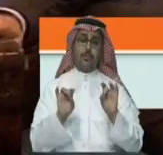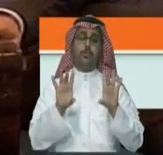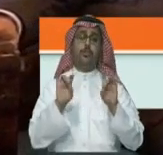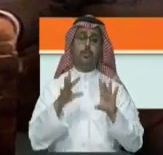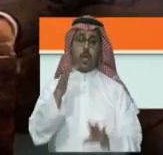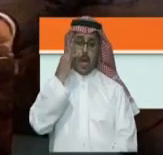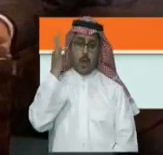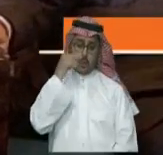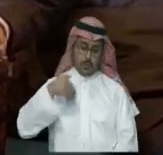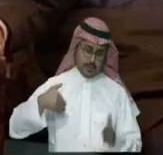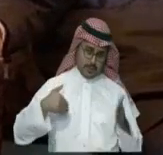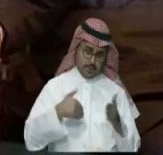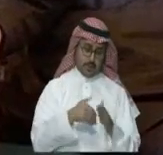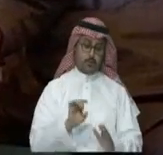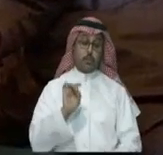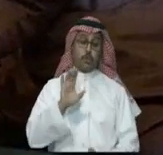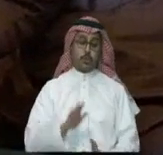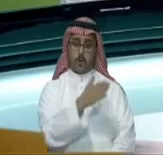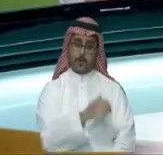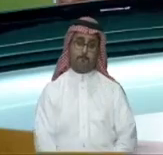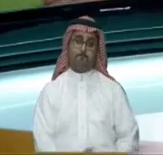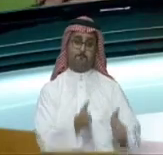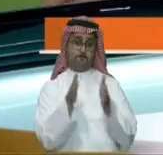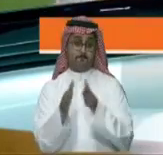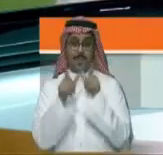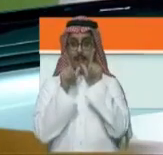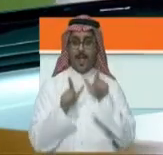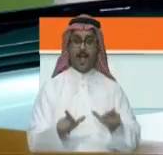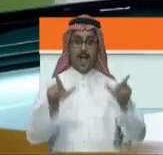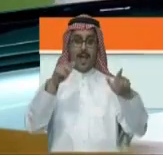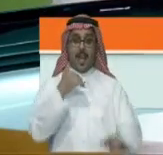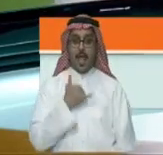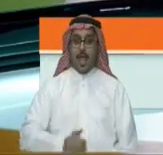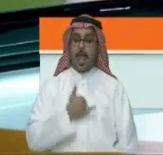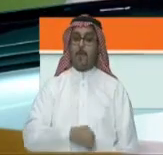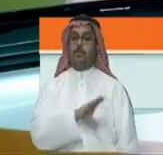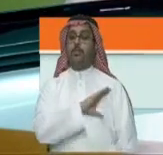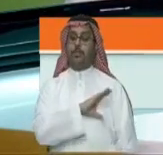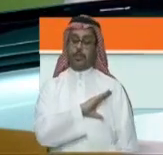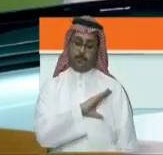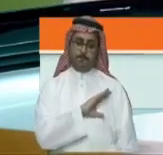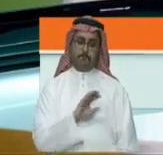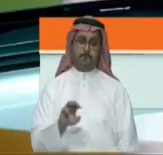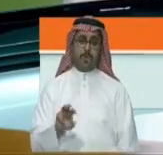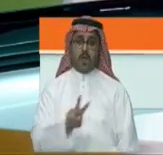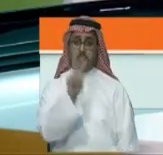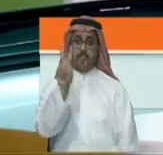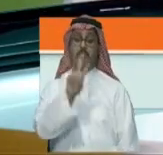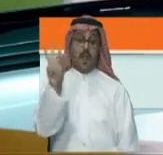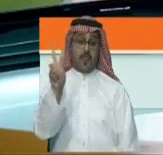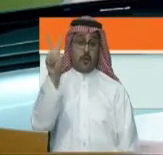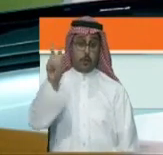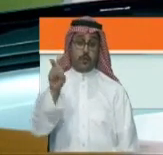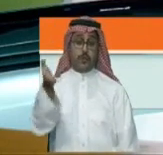المنطقة العربية والمملكة في مجلس الأمن. أعلن الجيش اليمني مقتل وإصابة 23 عنصرا من